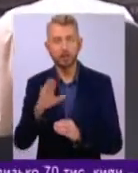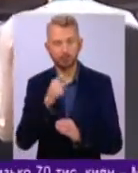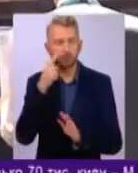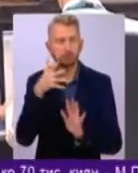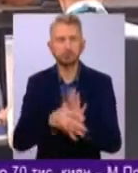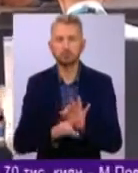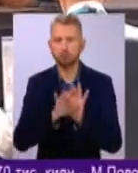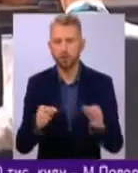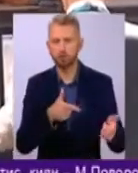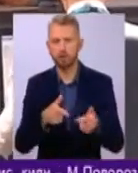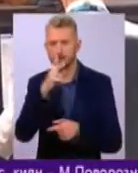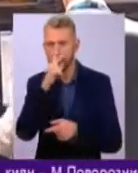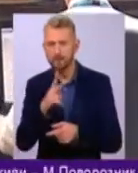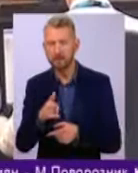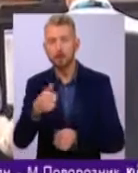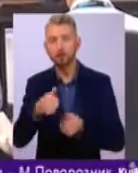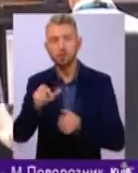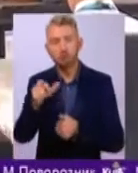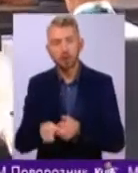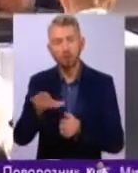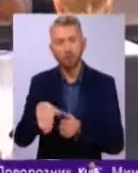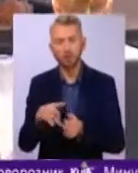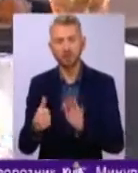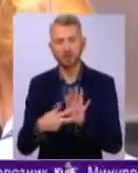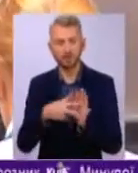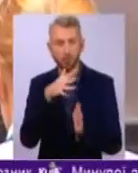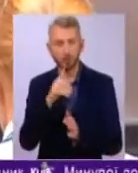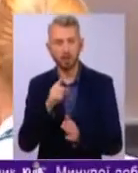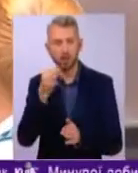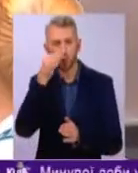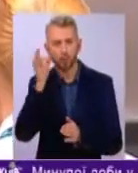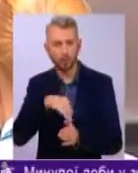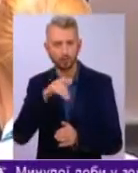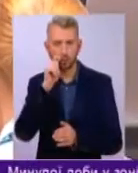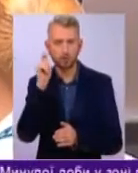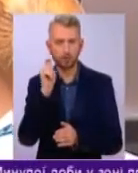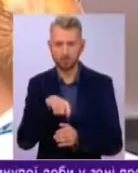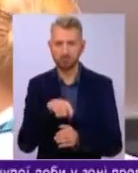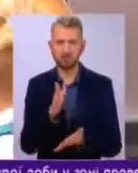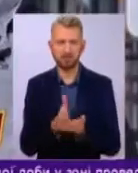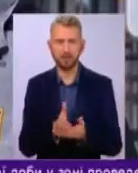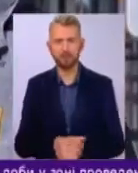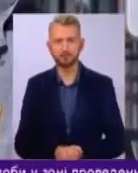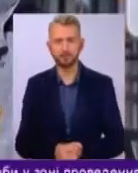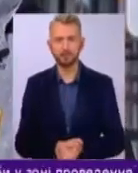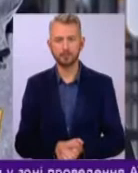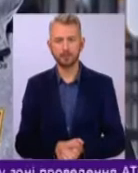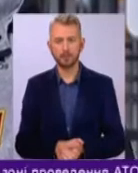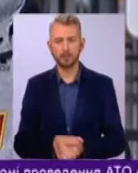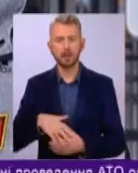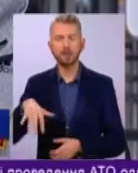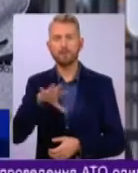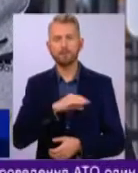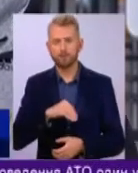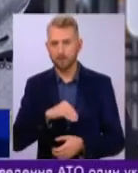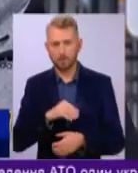готувався майже 2 місяці. Суперник молодший за Олега на 8 років, але досвіду українцю не позичати. Всі параметри